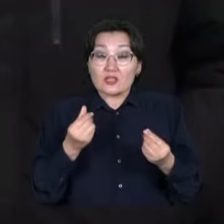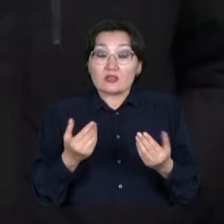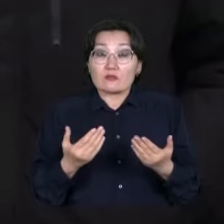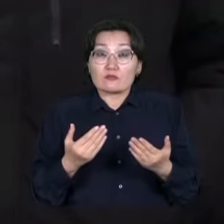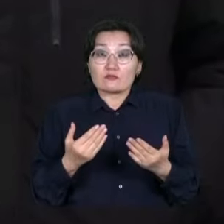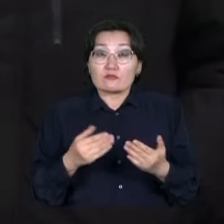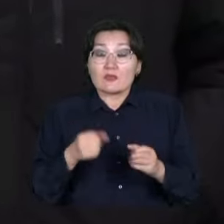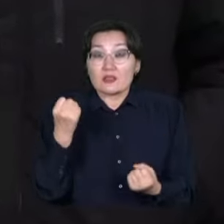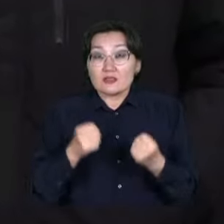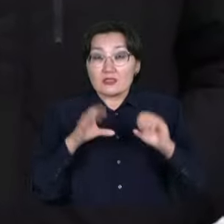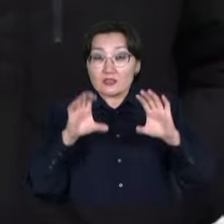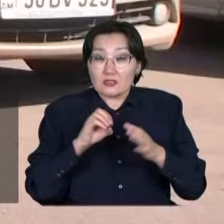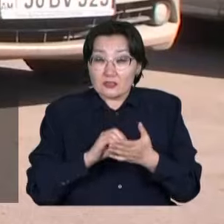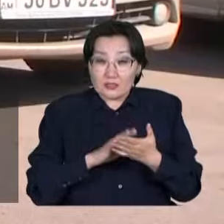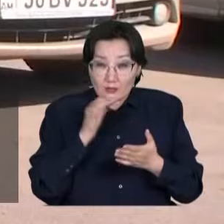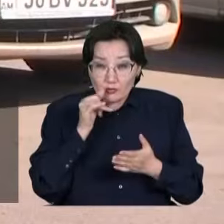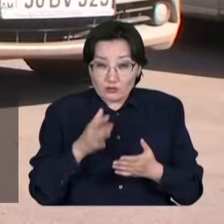көліктерімізді заңдастыра алмай отырмыз.